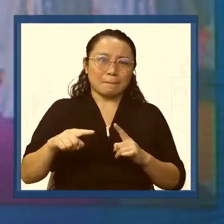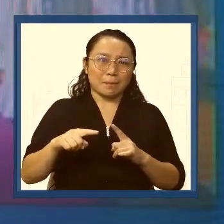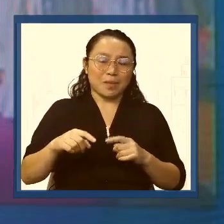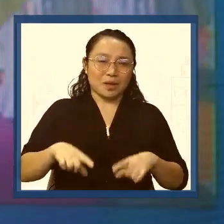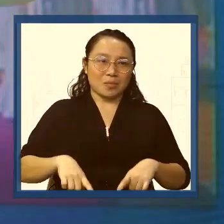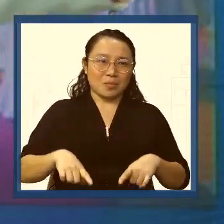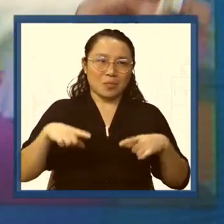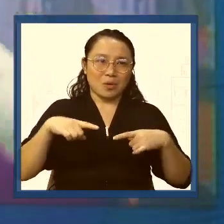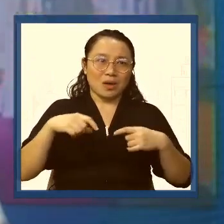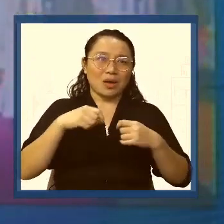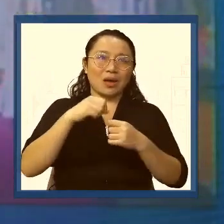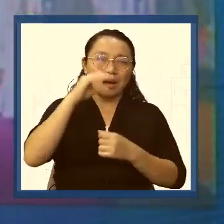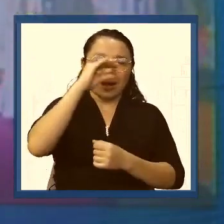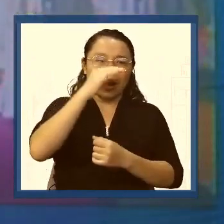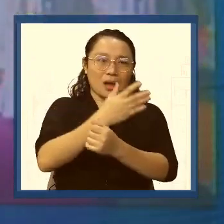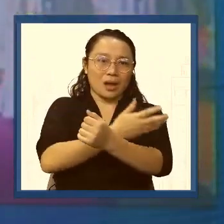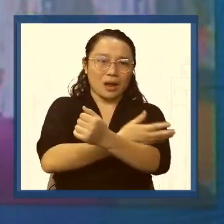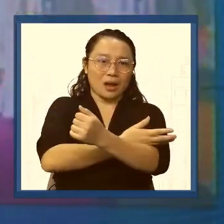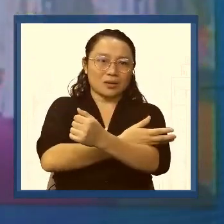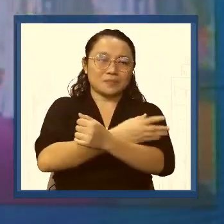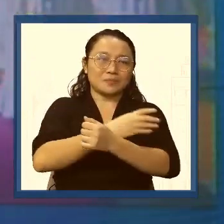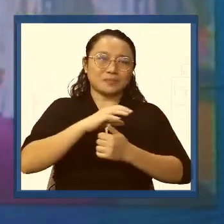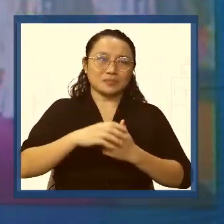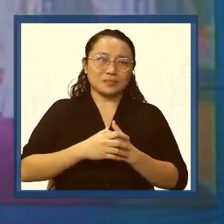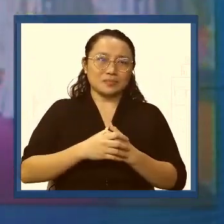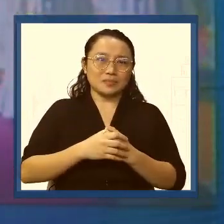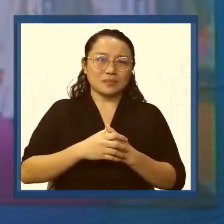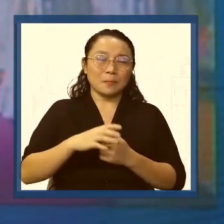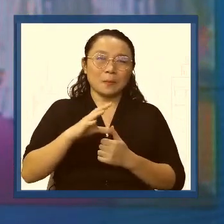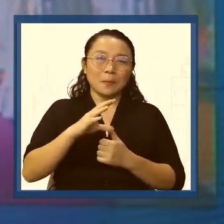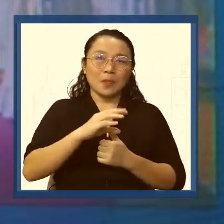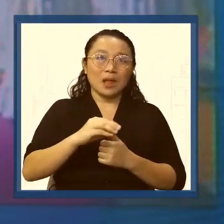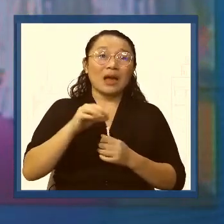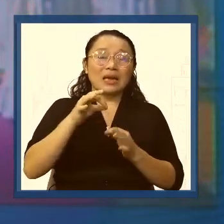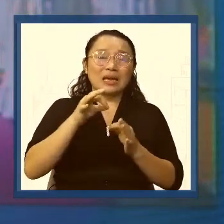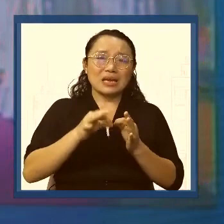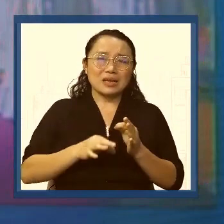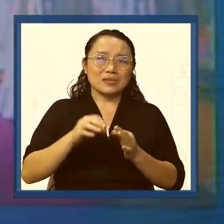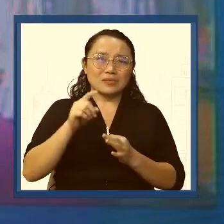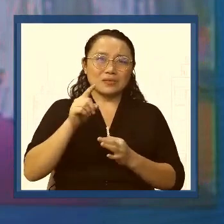higugma, nalimot siya sa nang kakapoy. Igsoon, o